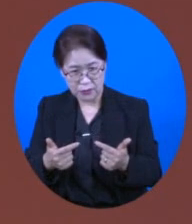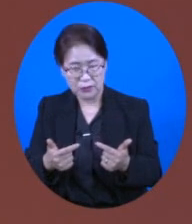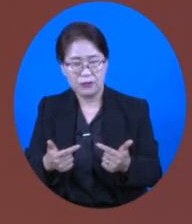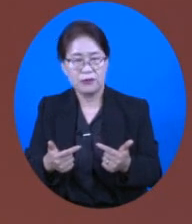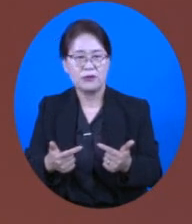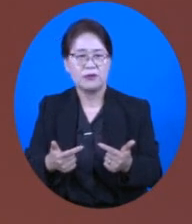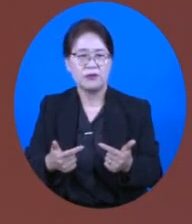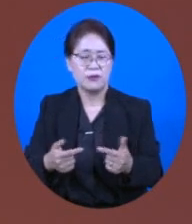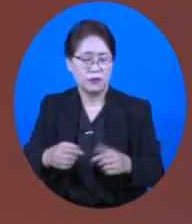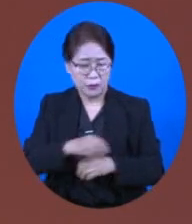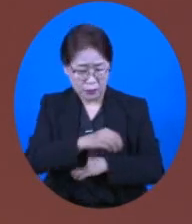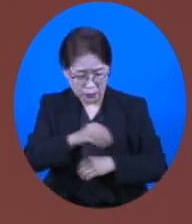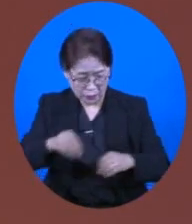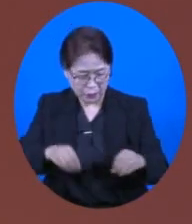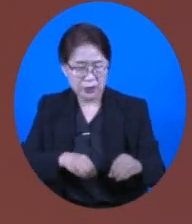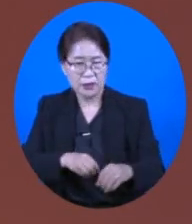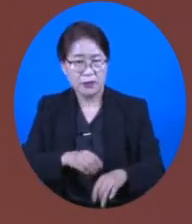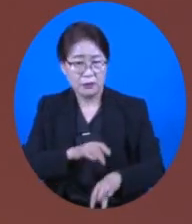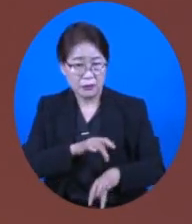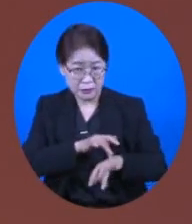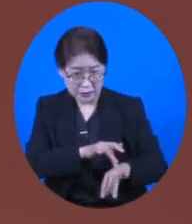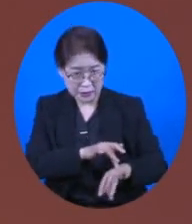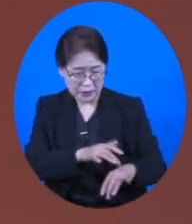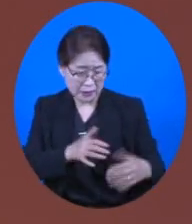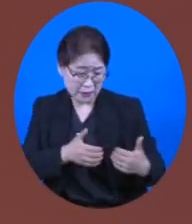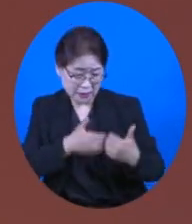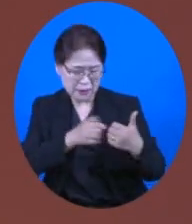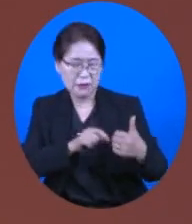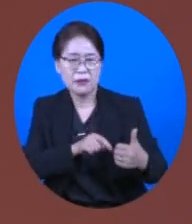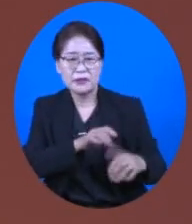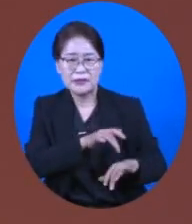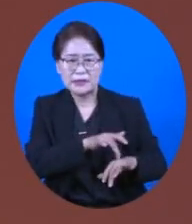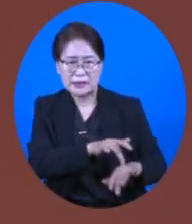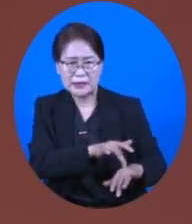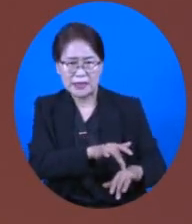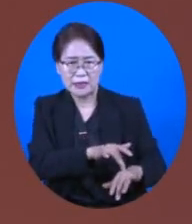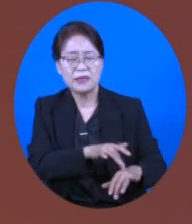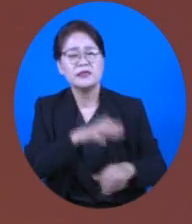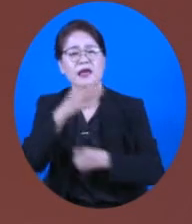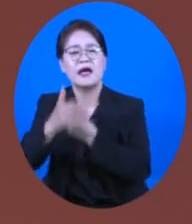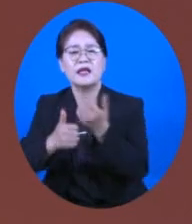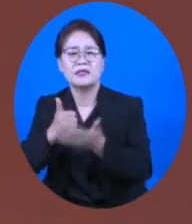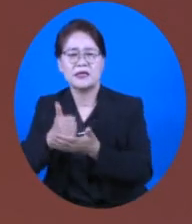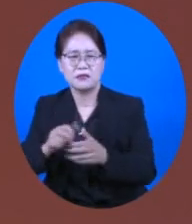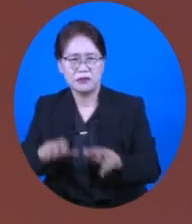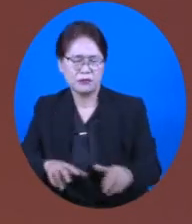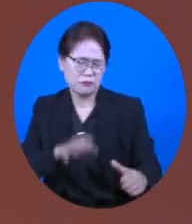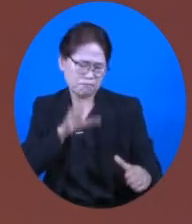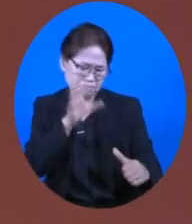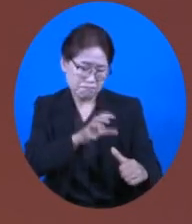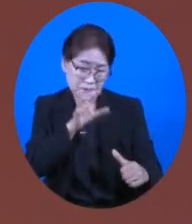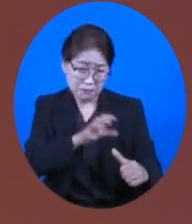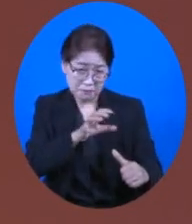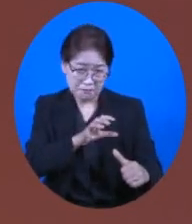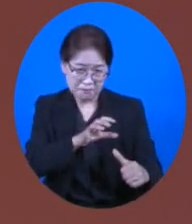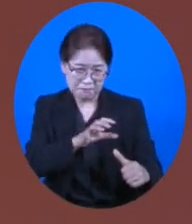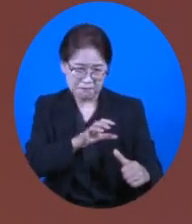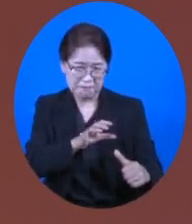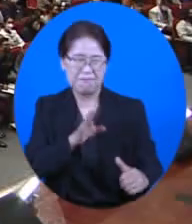우리를 대적하는, 우리를 참소하는 그 사탄을 하나님이 책망하신다는 사실입니다.